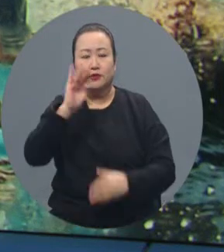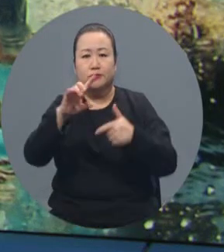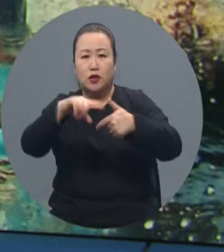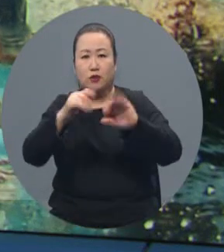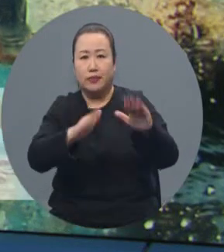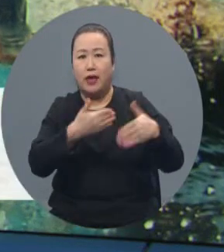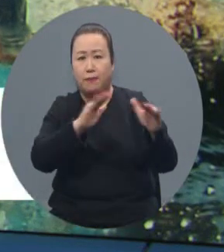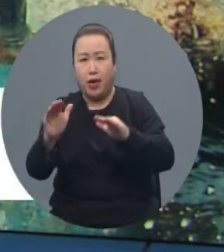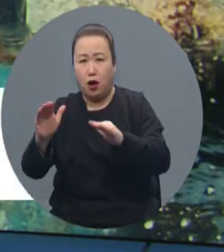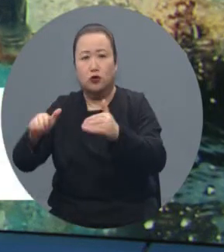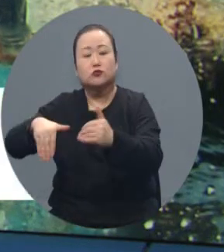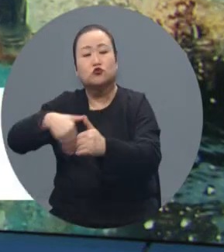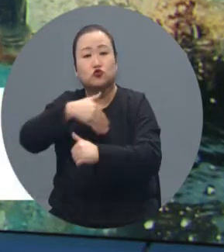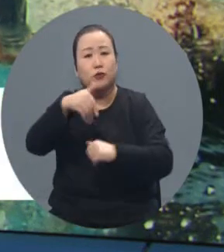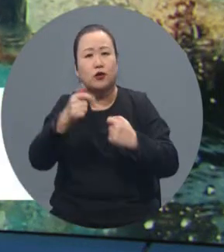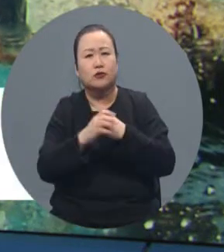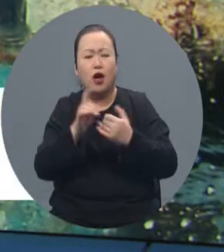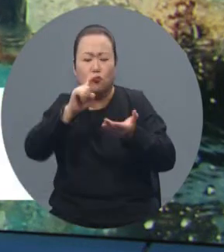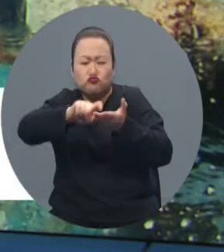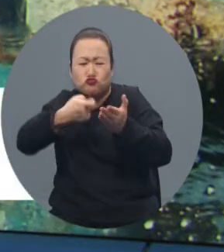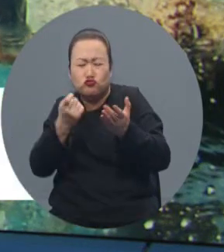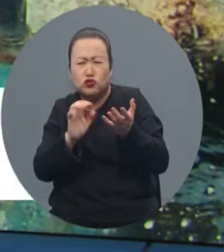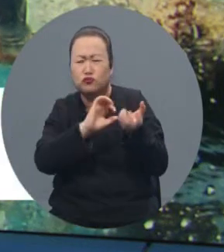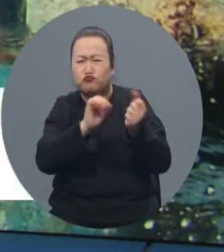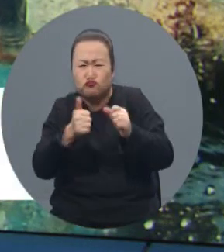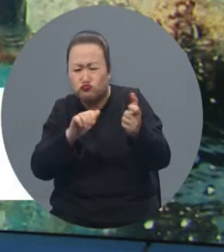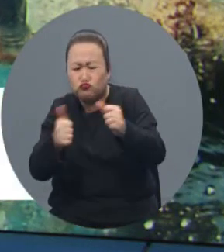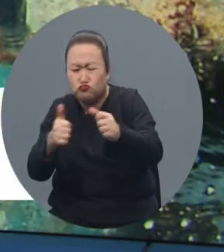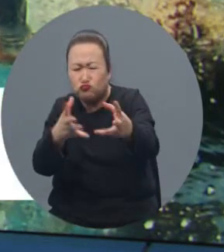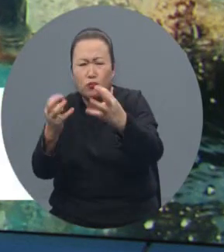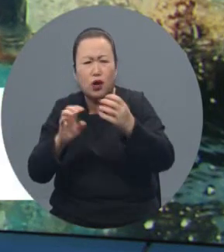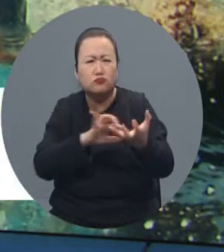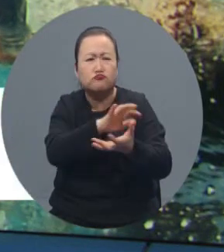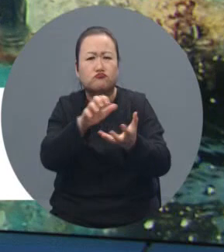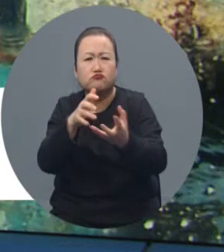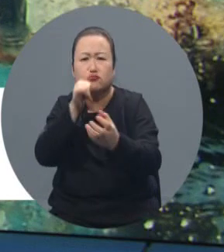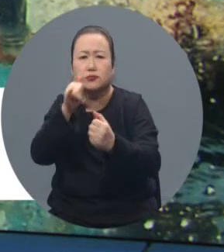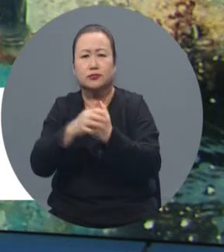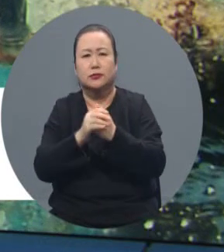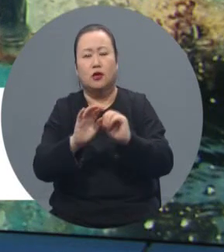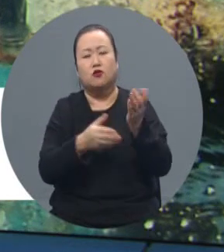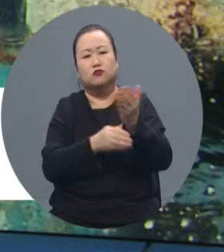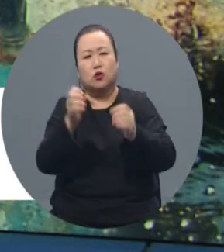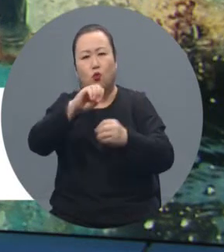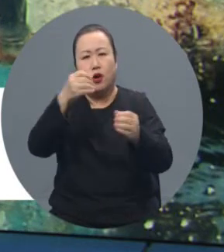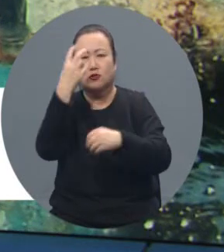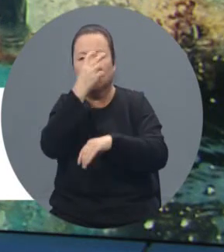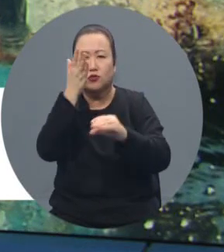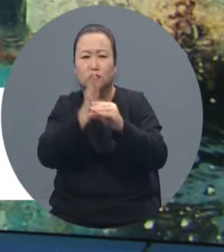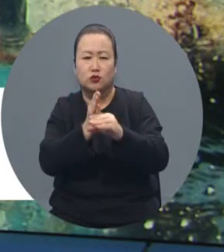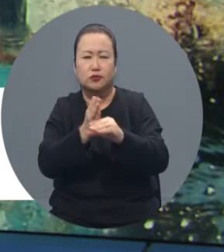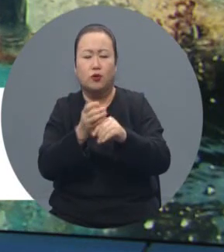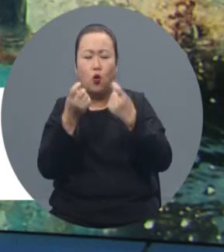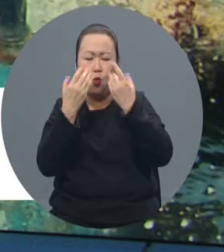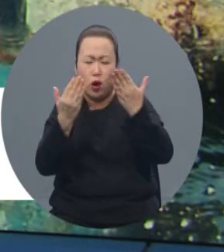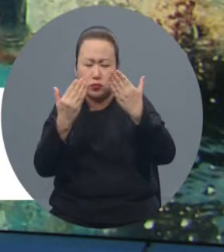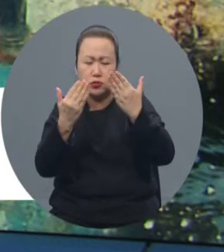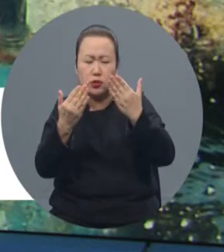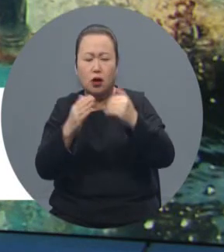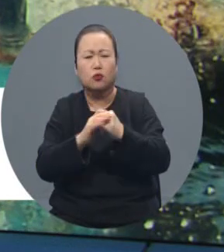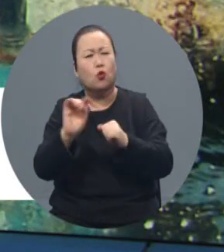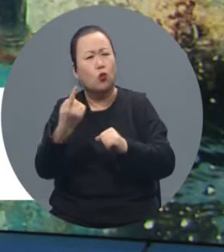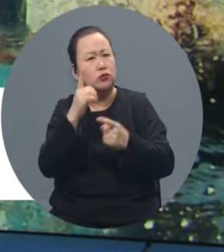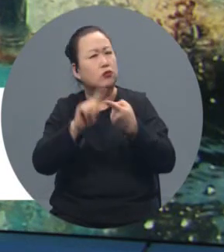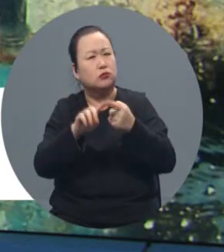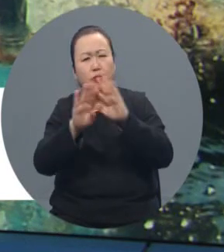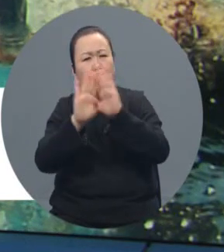최근 경남 남해안 해역을 중심으로 굴 집단 폐사가 잇따르고 있습니다. 국립수산과학원이 조사를 벌이고 있지만 아직까지